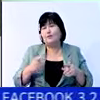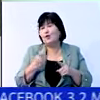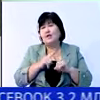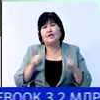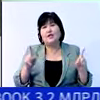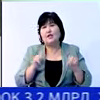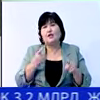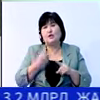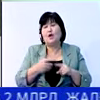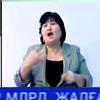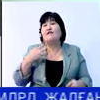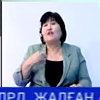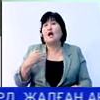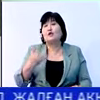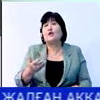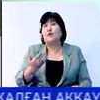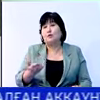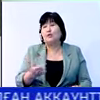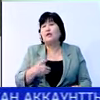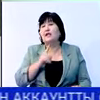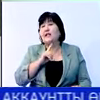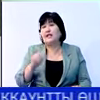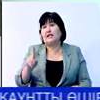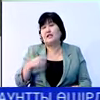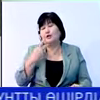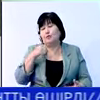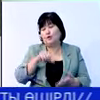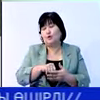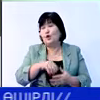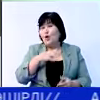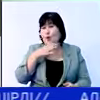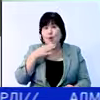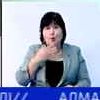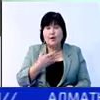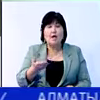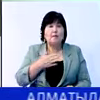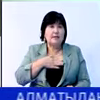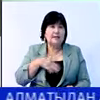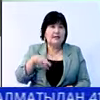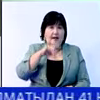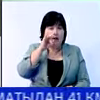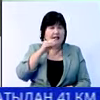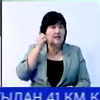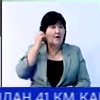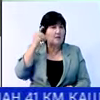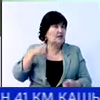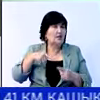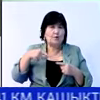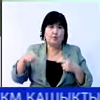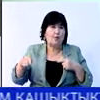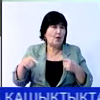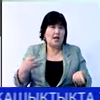ерекшеліктері, сол француздардың мінез құлықтарының ерекшеліктері бұл жерде көбінесе біздің қазақтың мәдениетінен